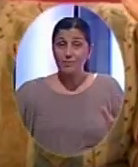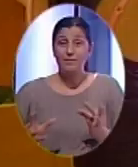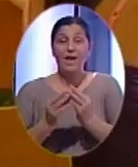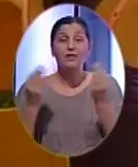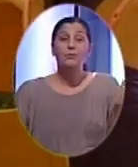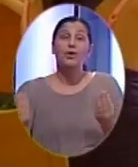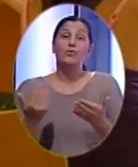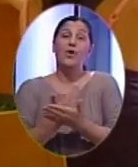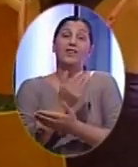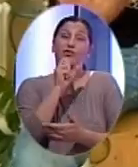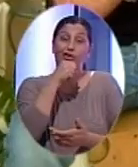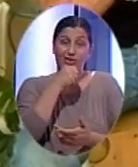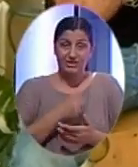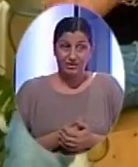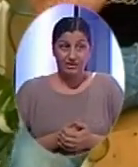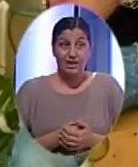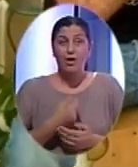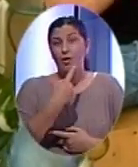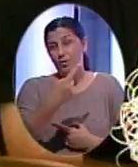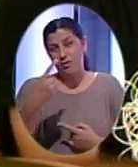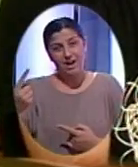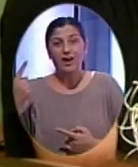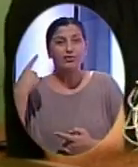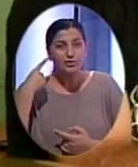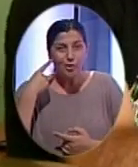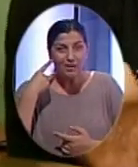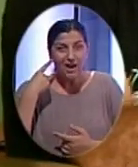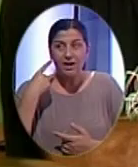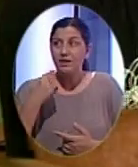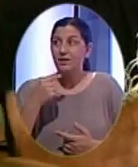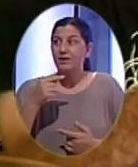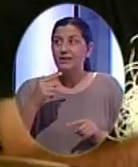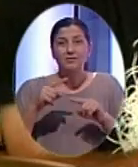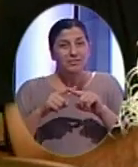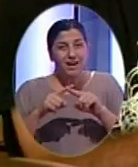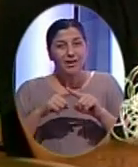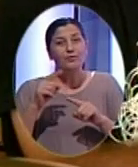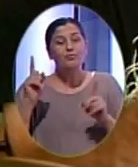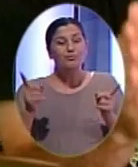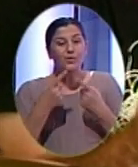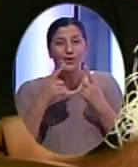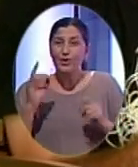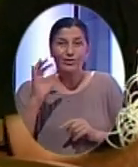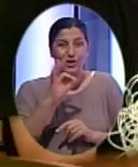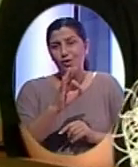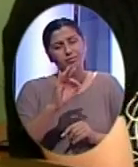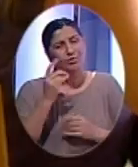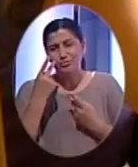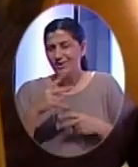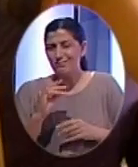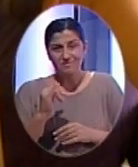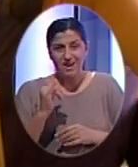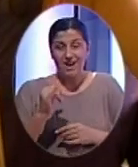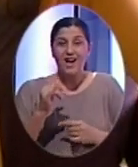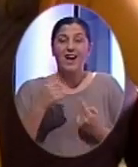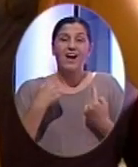יוצרים משהו חדש ישן. אצל כל אחד התשמעי את הגוון המוזיקלי שלו, לא משנה איזה סגנון מוזיקה אני אגיד. לא